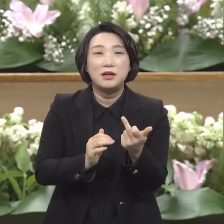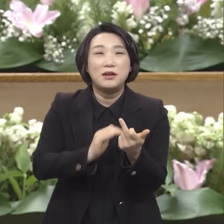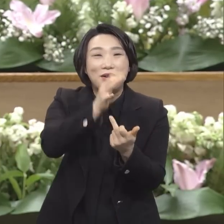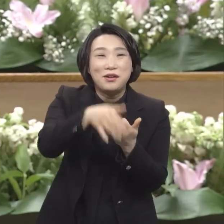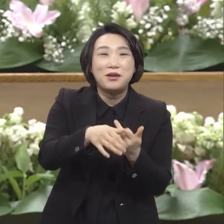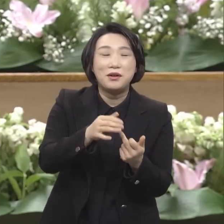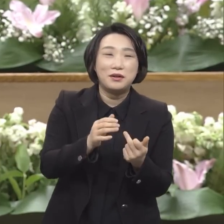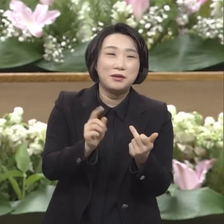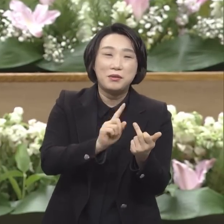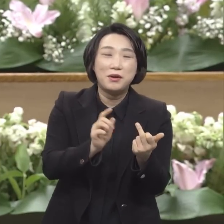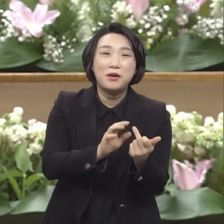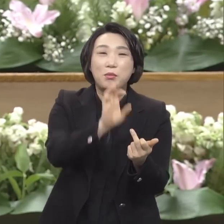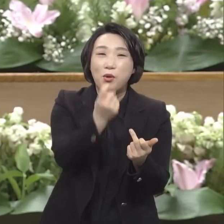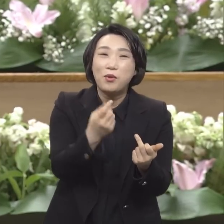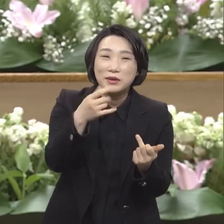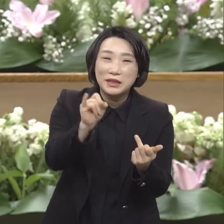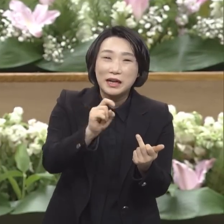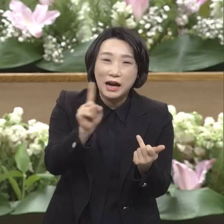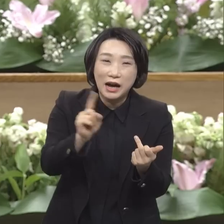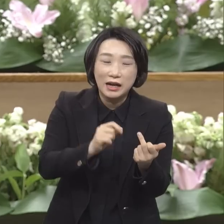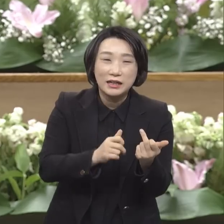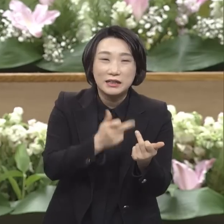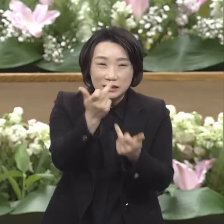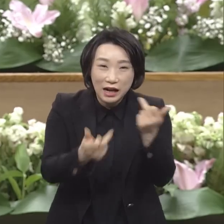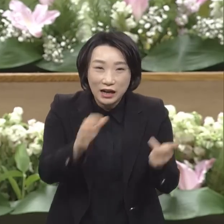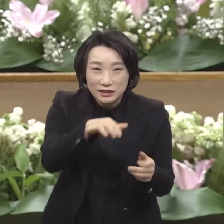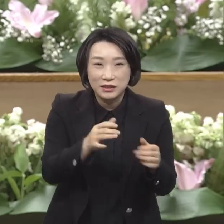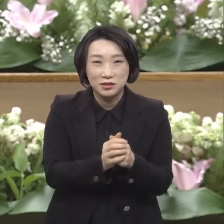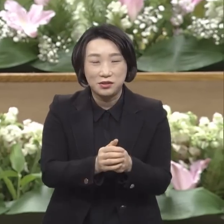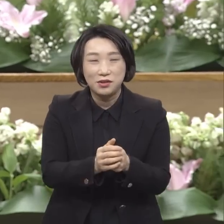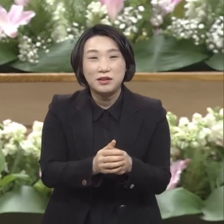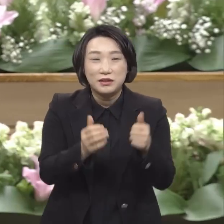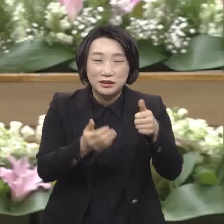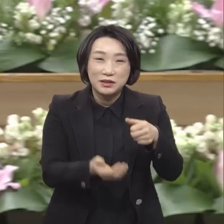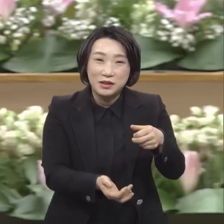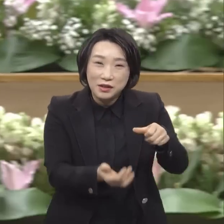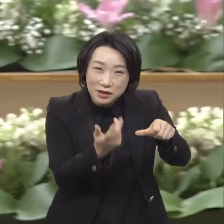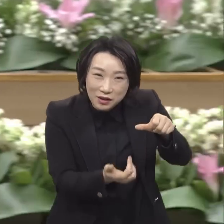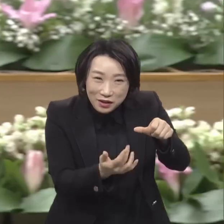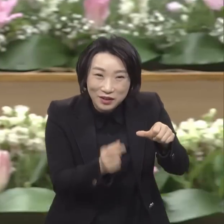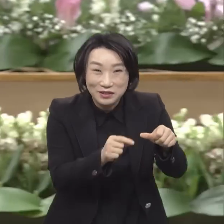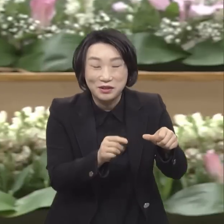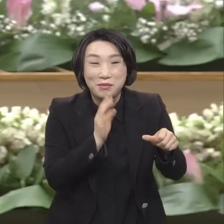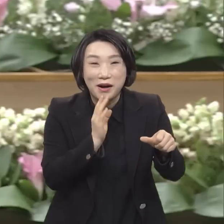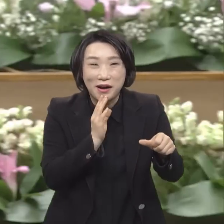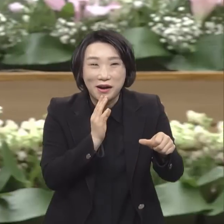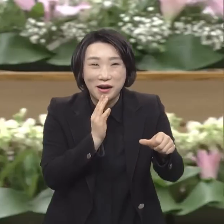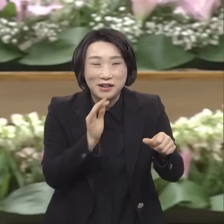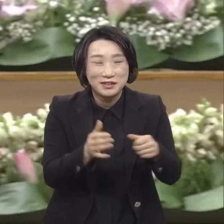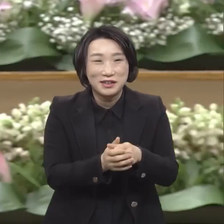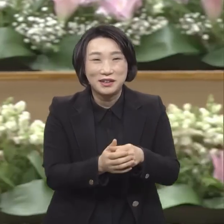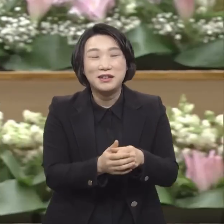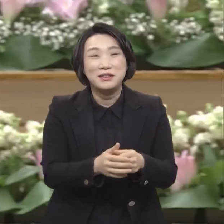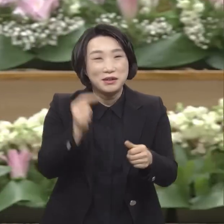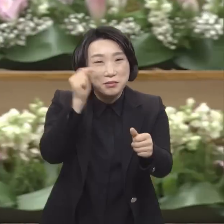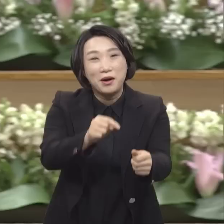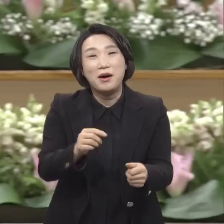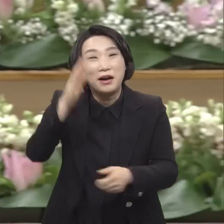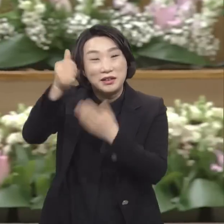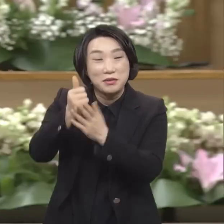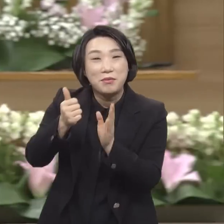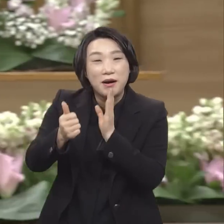정말로 축복을 빼앗아서 갖게 만든 그런 이스라엘의 위대한 조상들을 자기 맘대로 쓰신 분이라 이